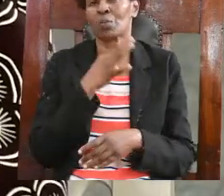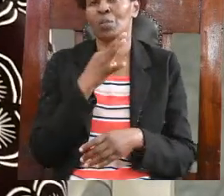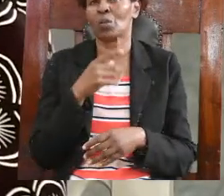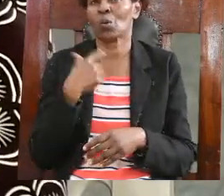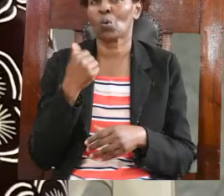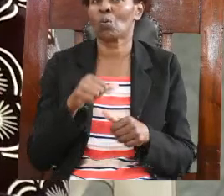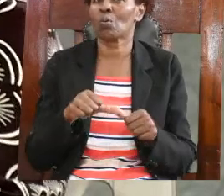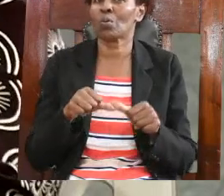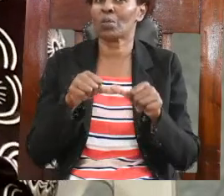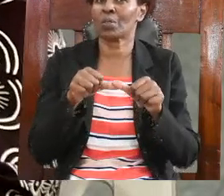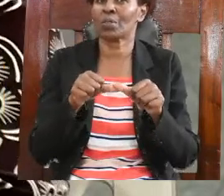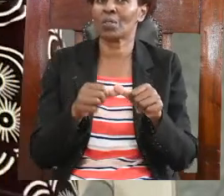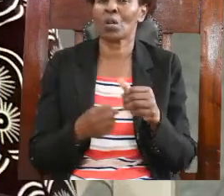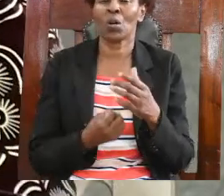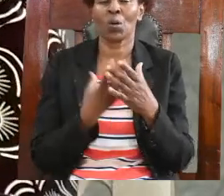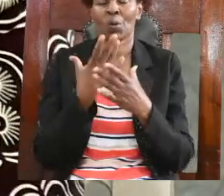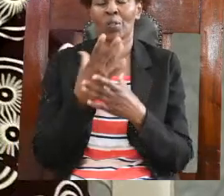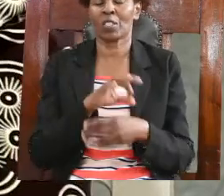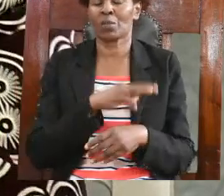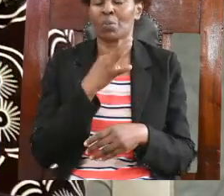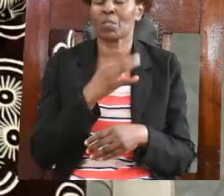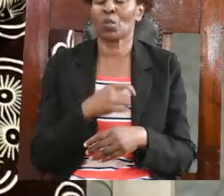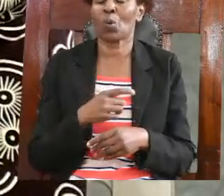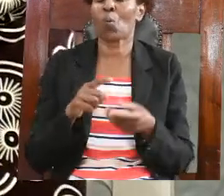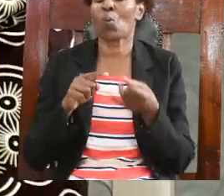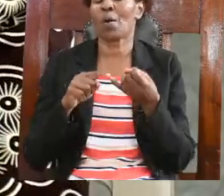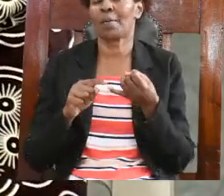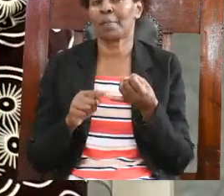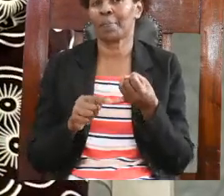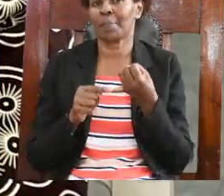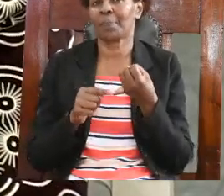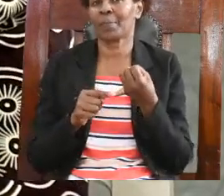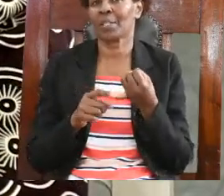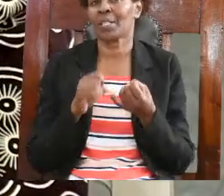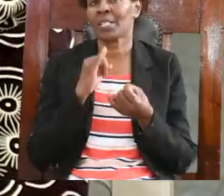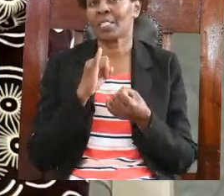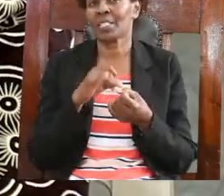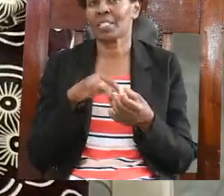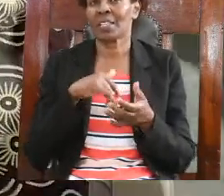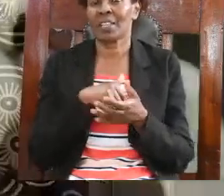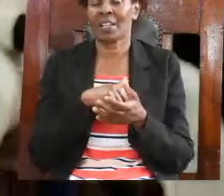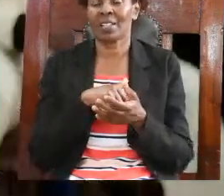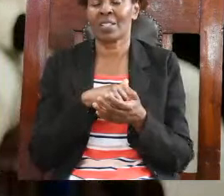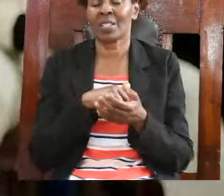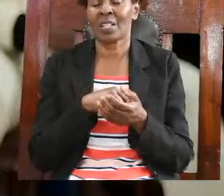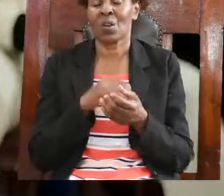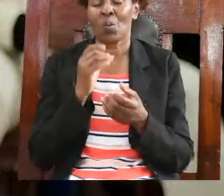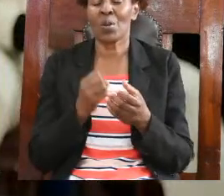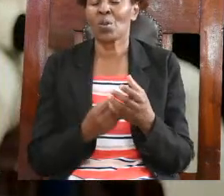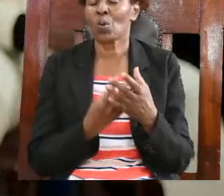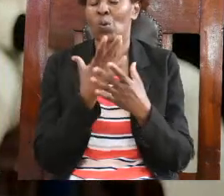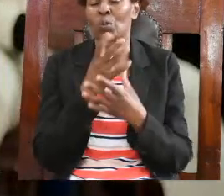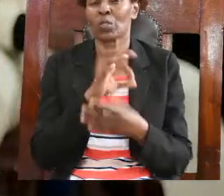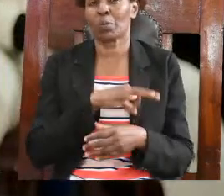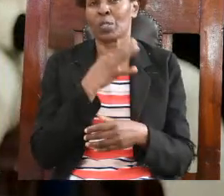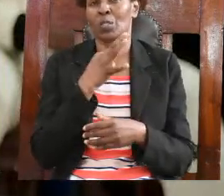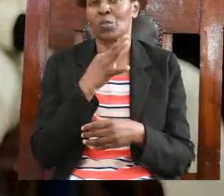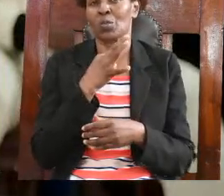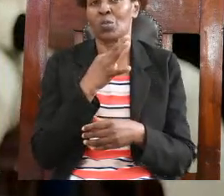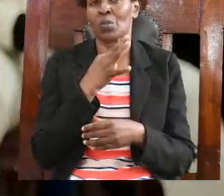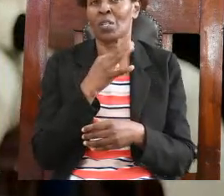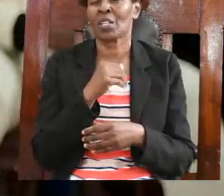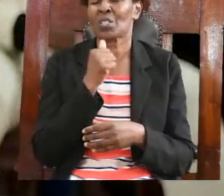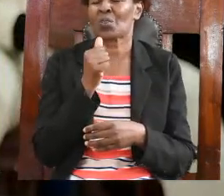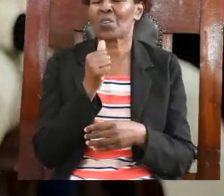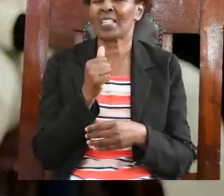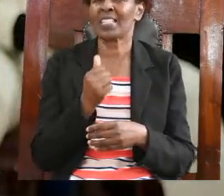anaendelea kukomaa kiroho. Na jambo la kwanza ni kwamba ukomavu wa kiroho